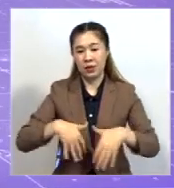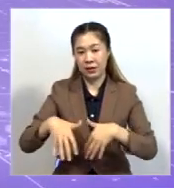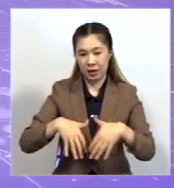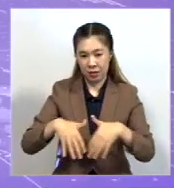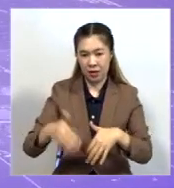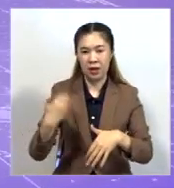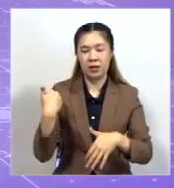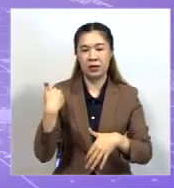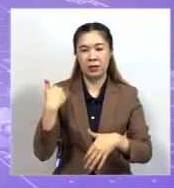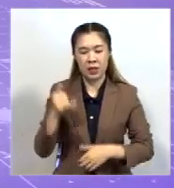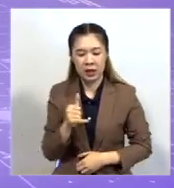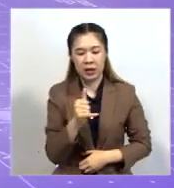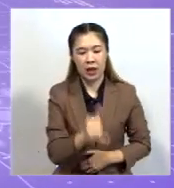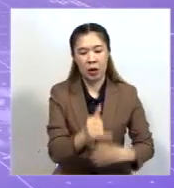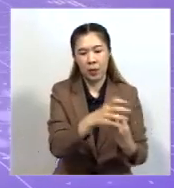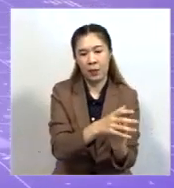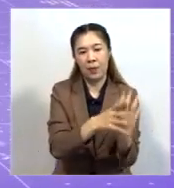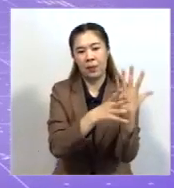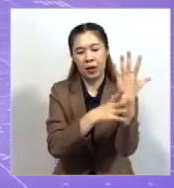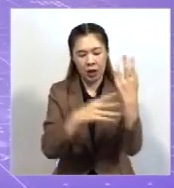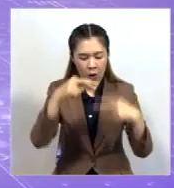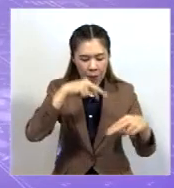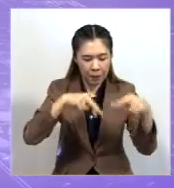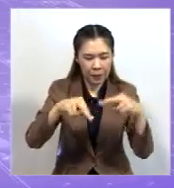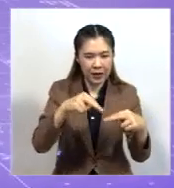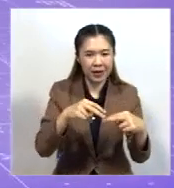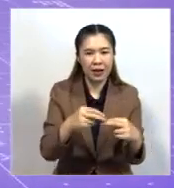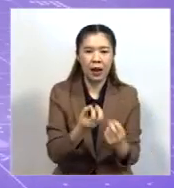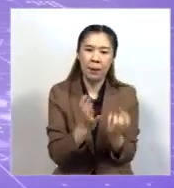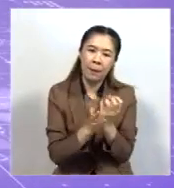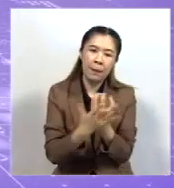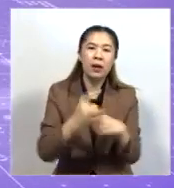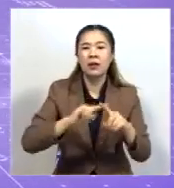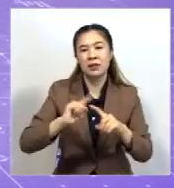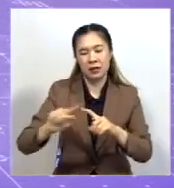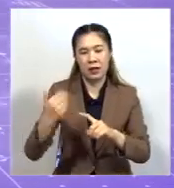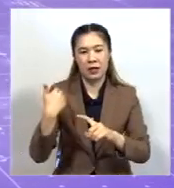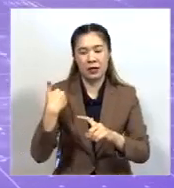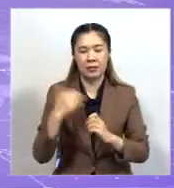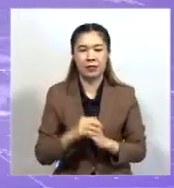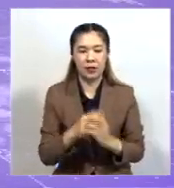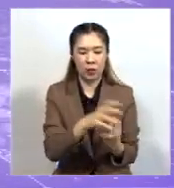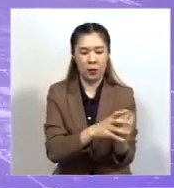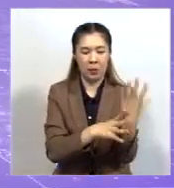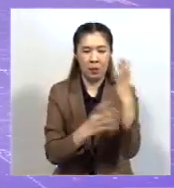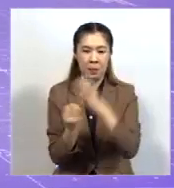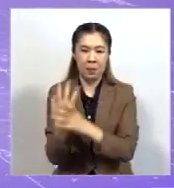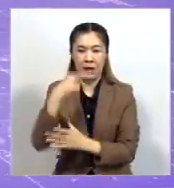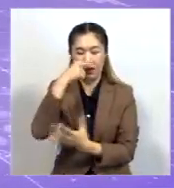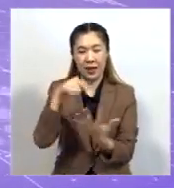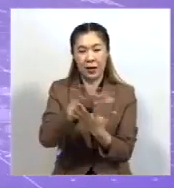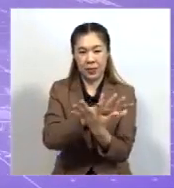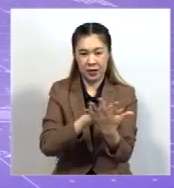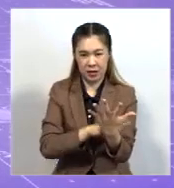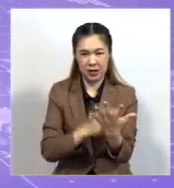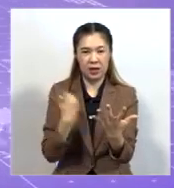จะไปจุดเพื่อที่จะ หาของป่า หาของป่าต่างๆเหล่านี้ก็กลายเป็นปัญหาตามมาแต่พื้นที่ป่าในประเทศไทยต้องบอกว่าไม่ใช่น้อ